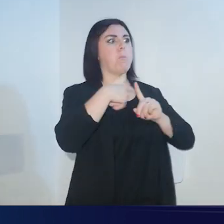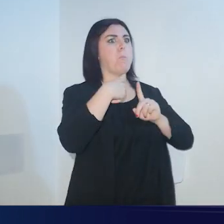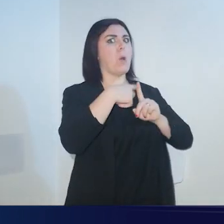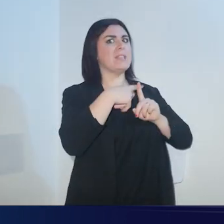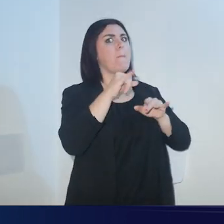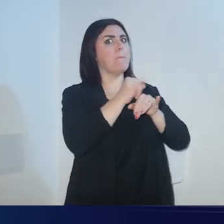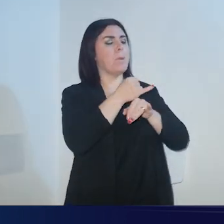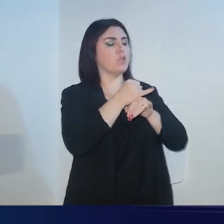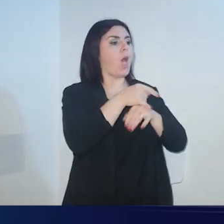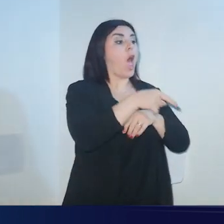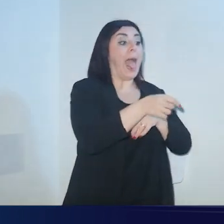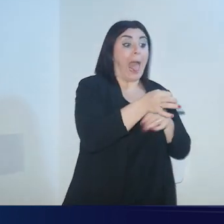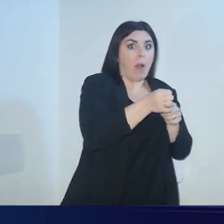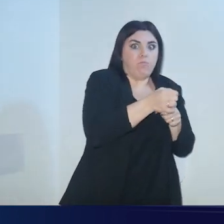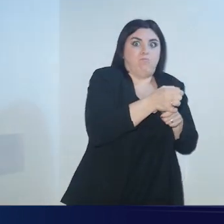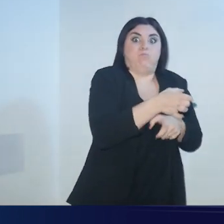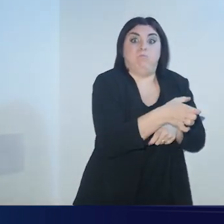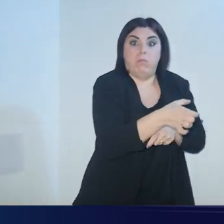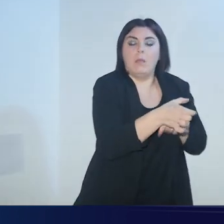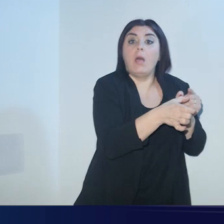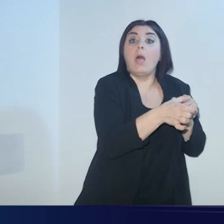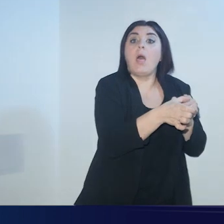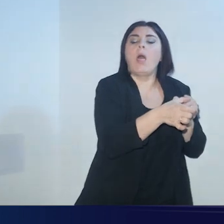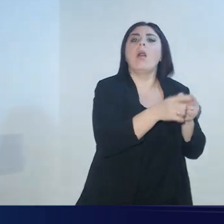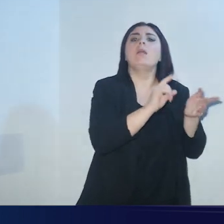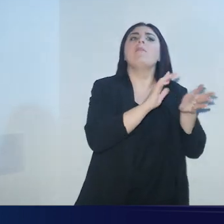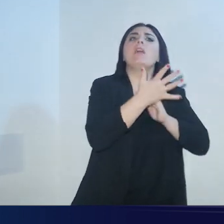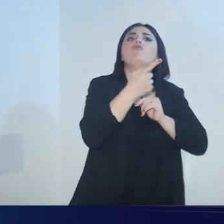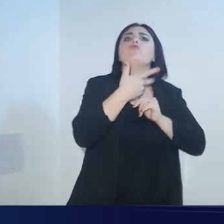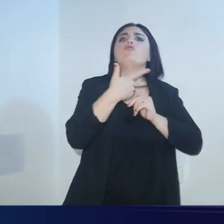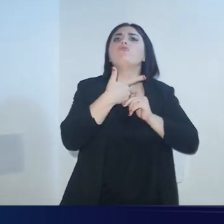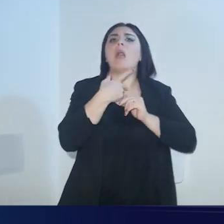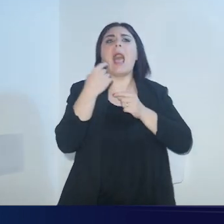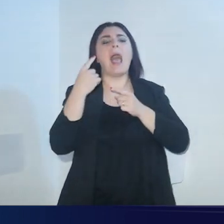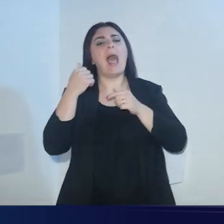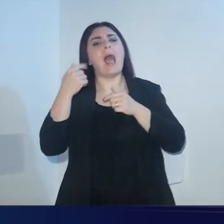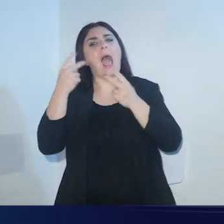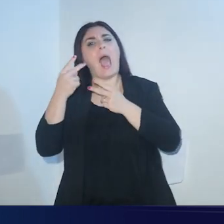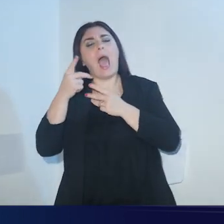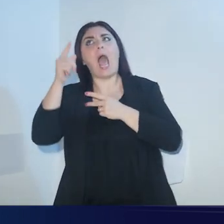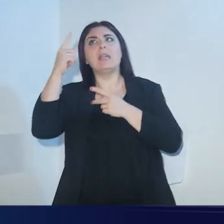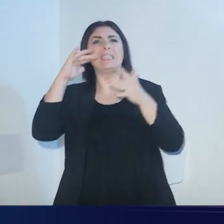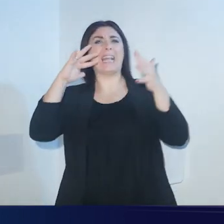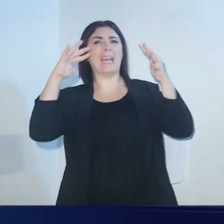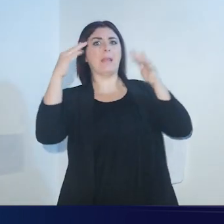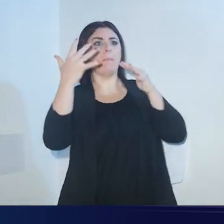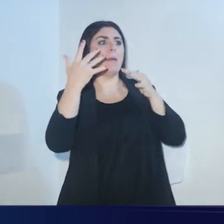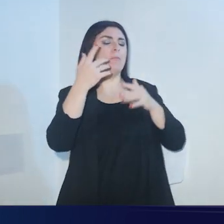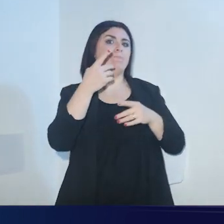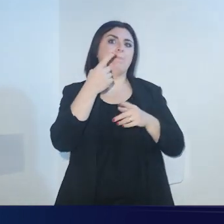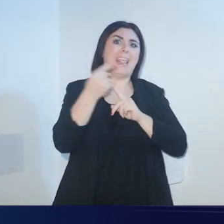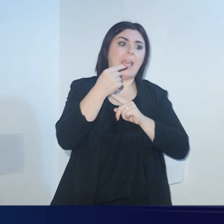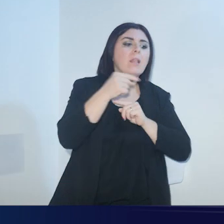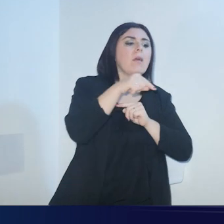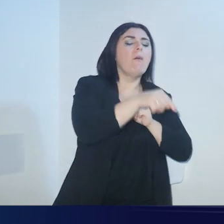particolare ci sono anelli più spessi, in anni invece in cui chiaramente le condizioni erano sfavorevoli, lo